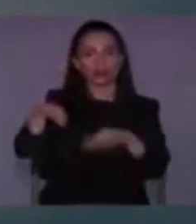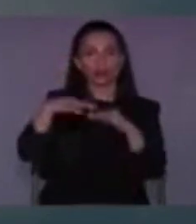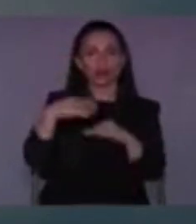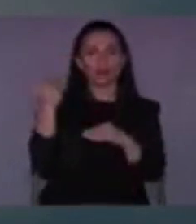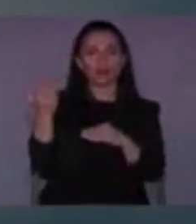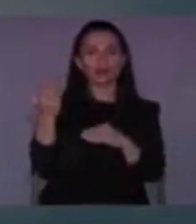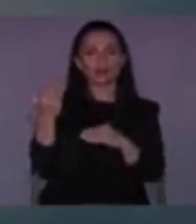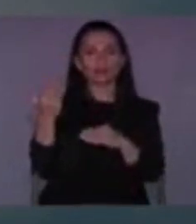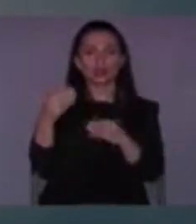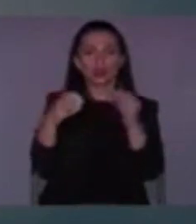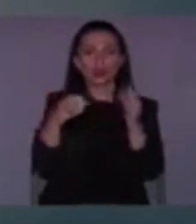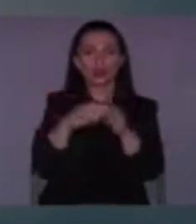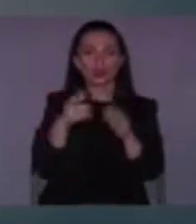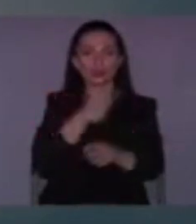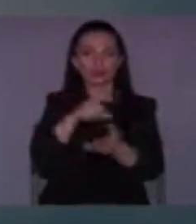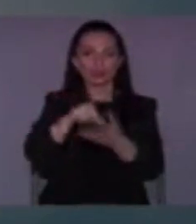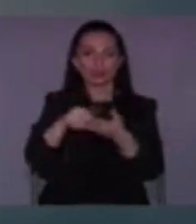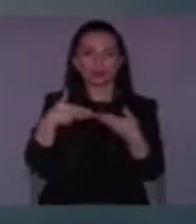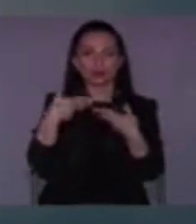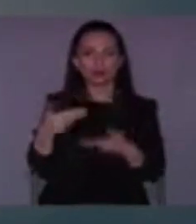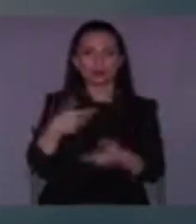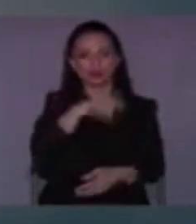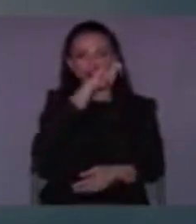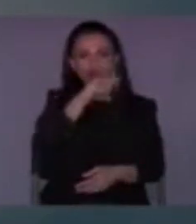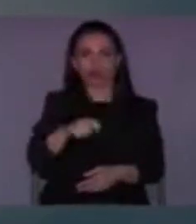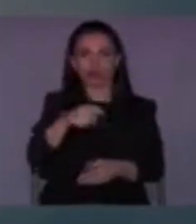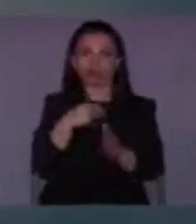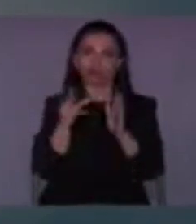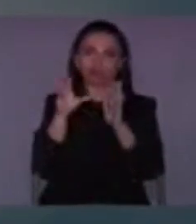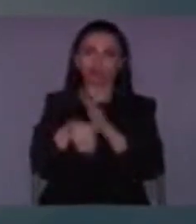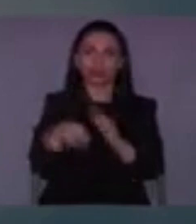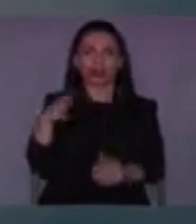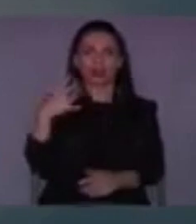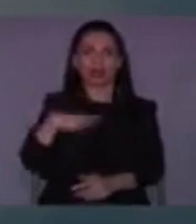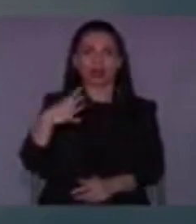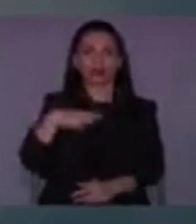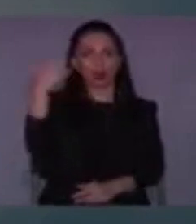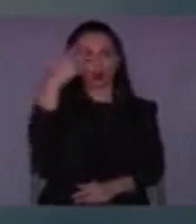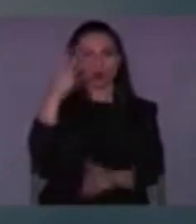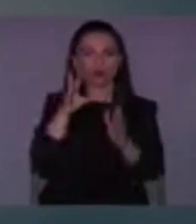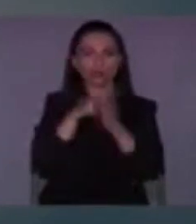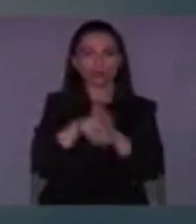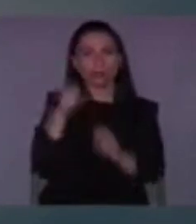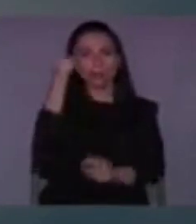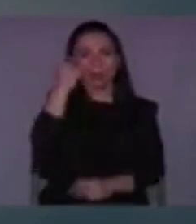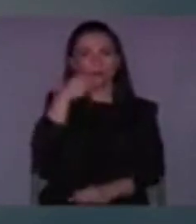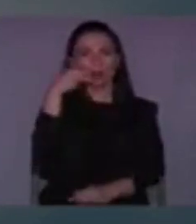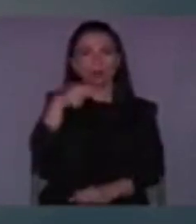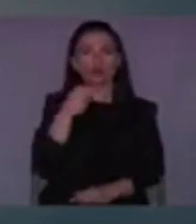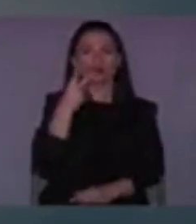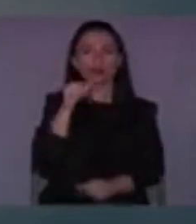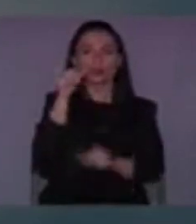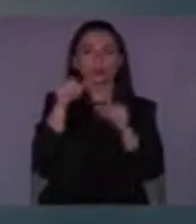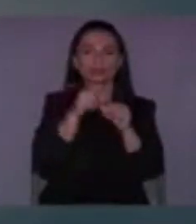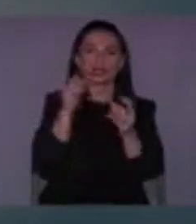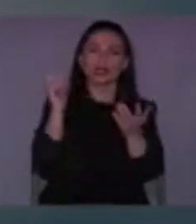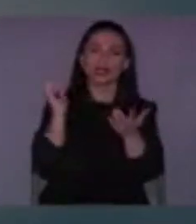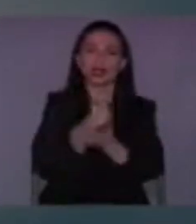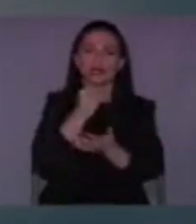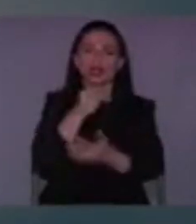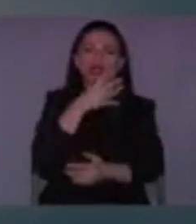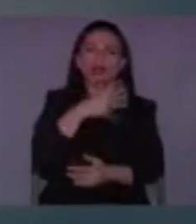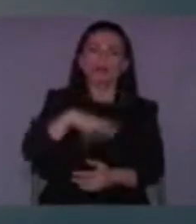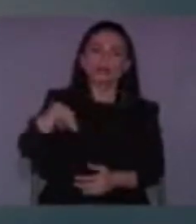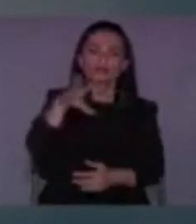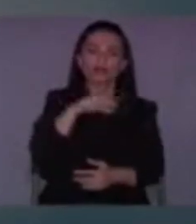მისი გუნდის წევრი გამხდარიყავი, ჩამოვედი და შეუერთდი ქართულ ოცნებას. მადლობა 2012 წლის გამარჯვების